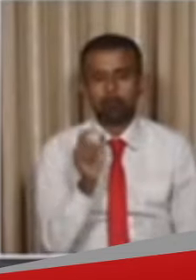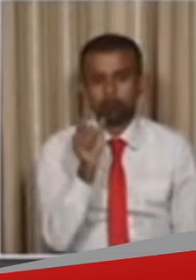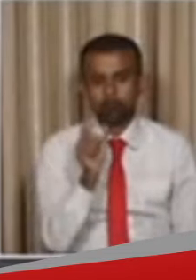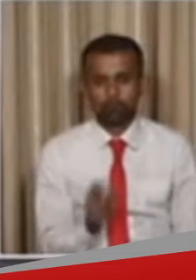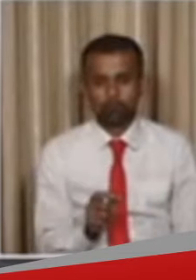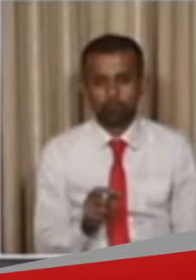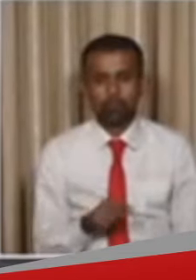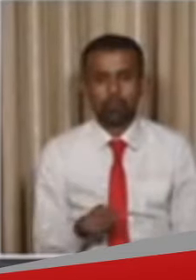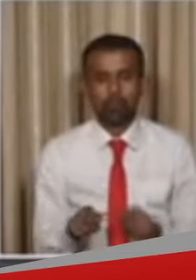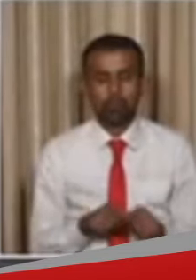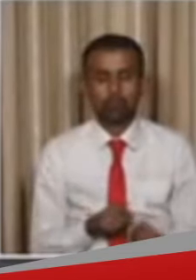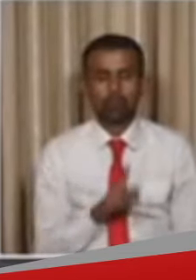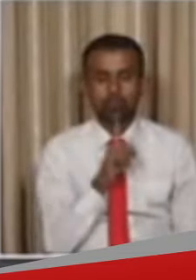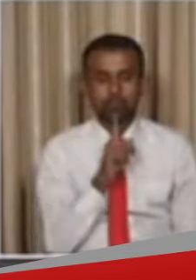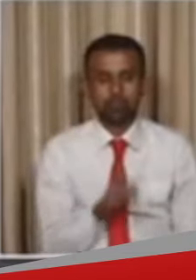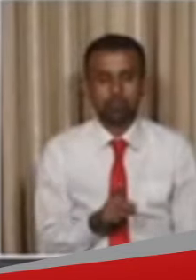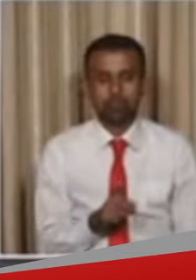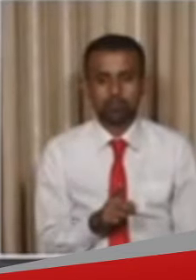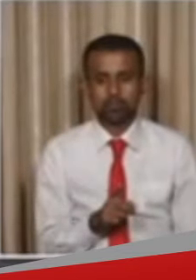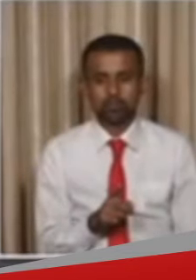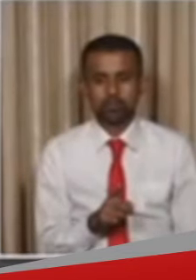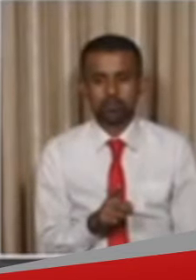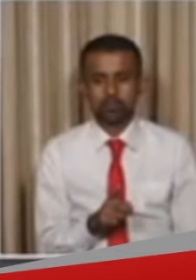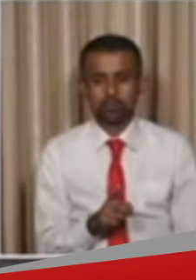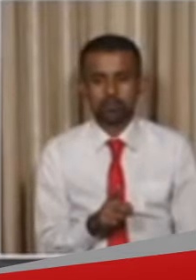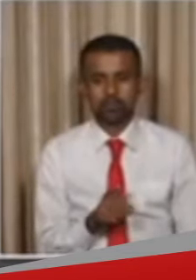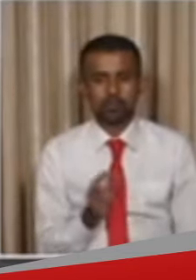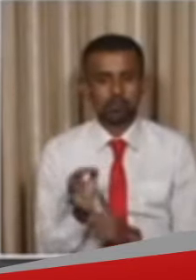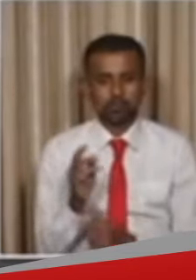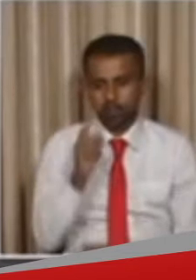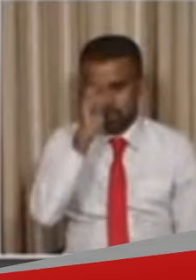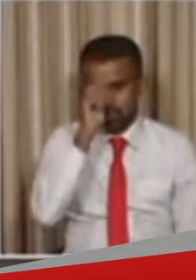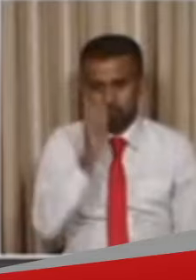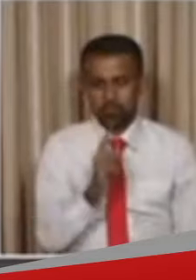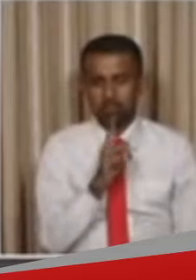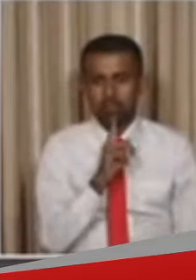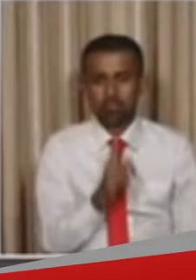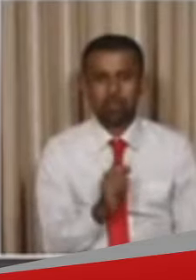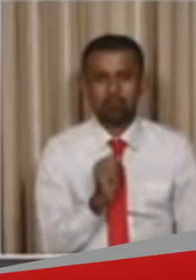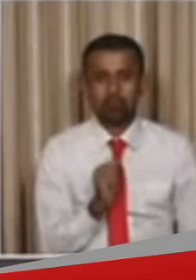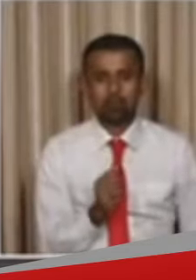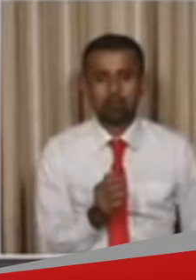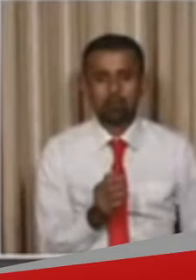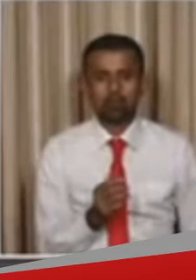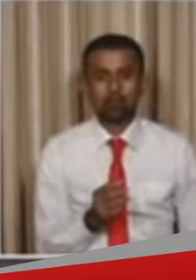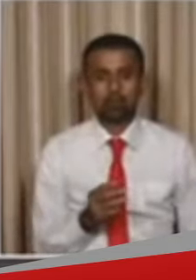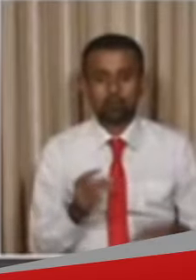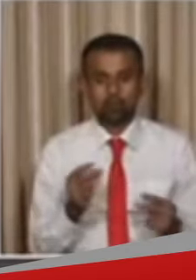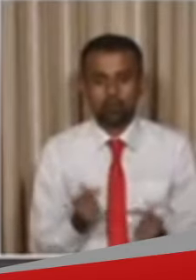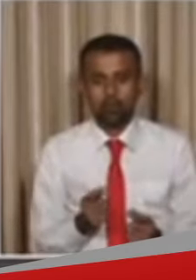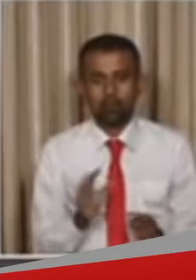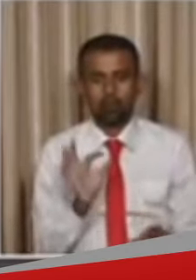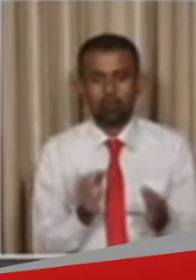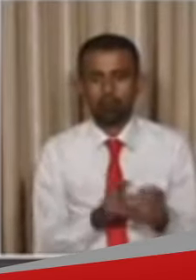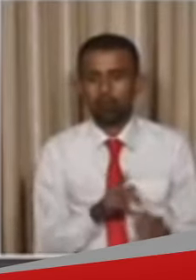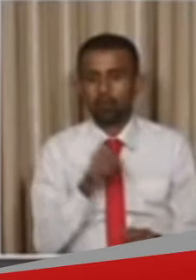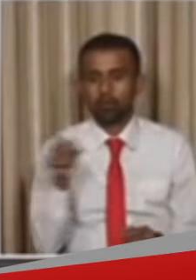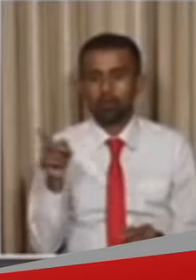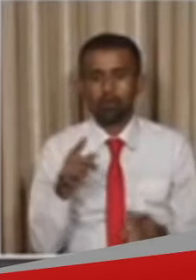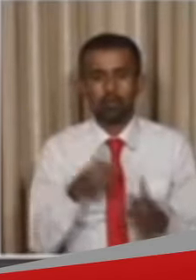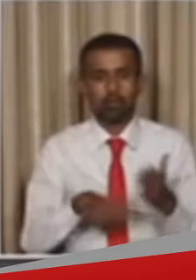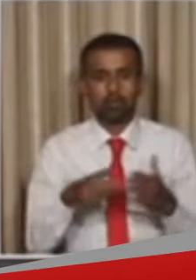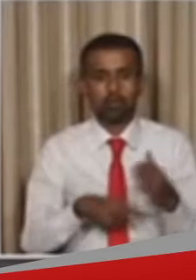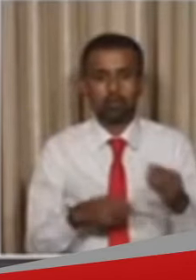එහෙම කියාගෙන අද ජනාධිපතිවරයා මොකද්ද කියන්නේ? හිටපු ගමන් ගිහිල්ලා වත්තට ගිහිල්ලා ඡන්ද ගන්න